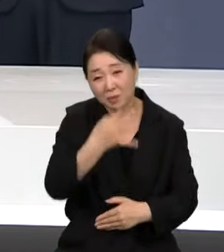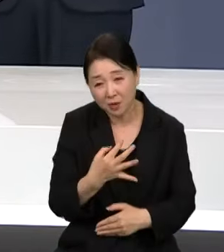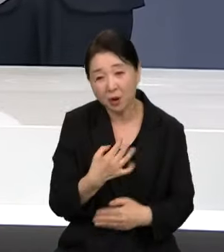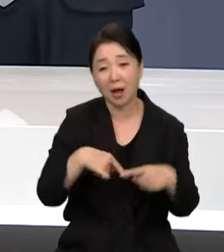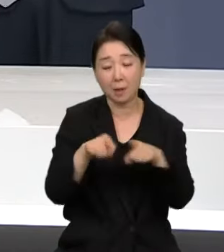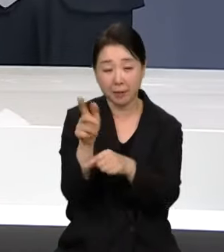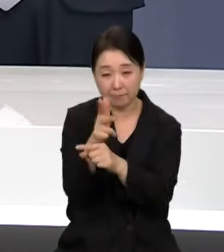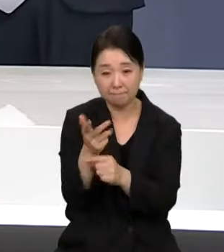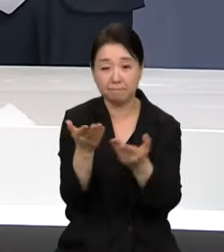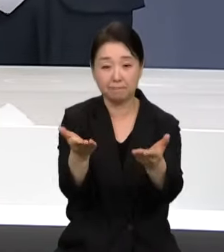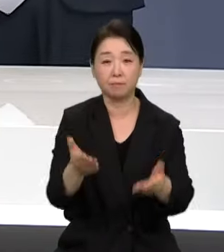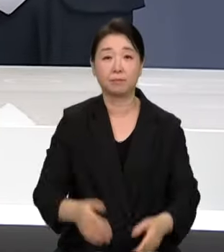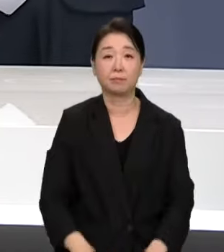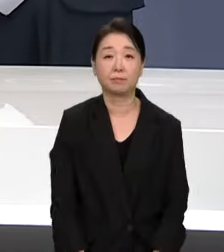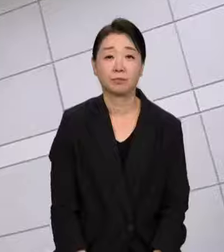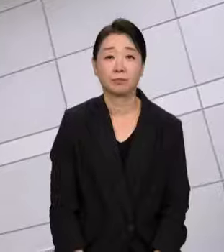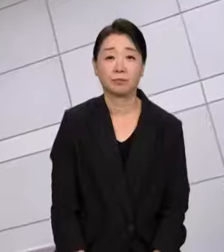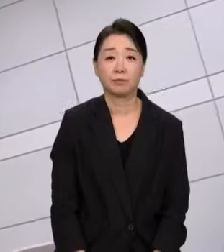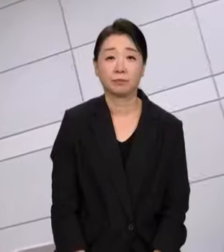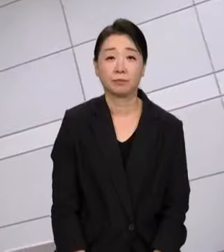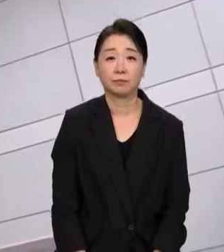이세현 기자가 전해드립니다.